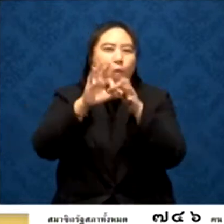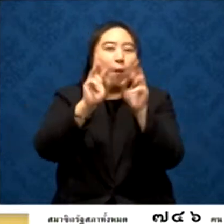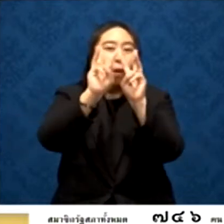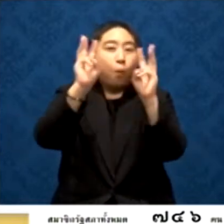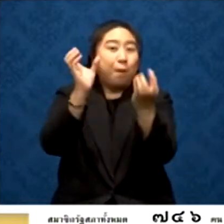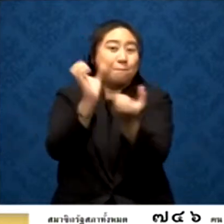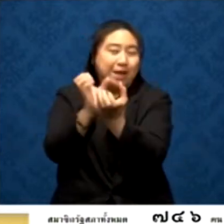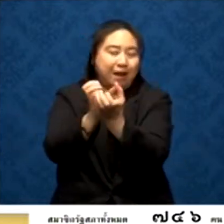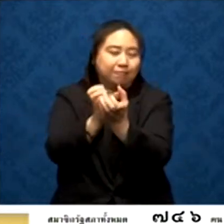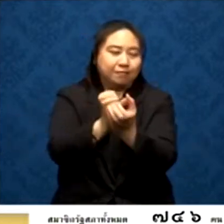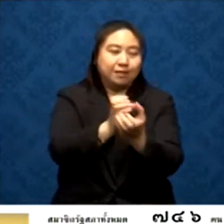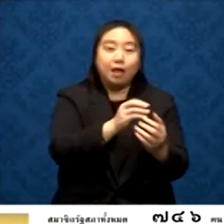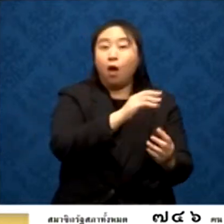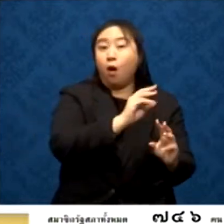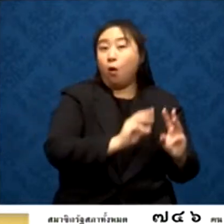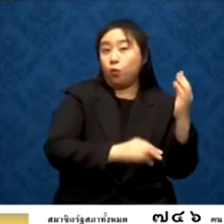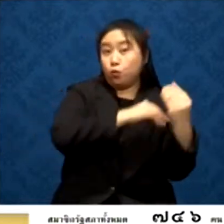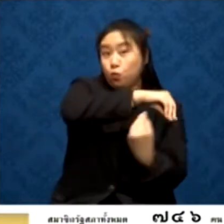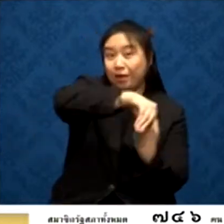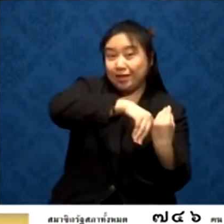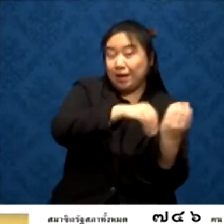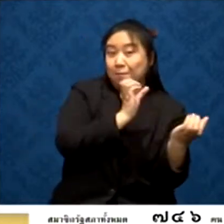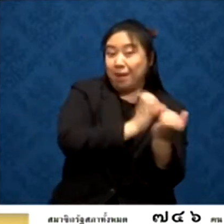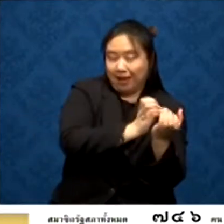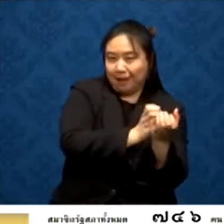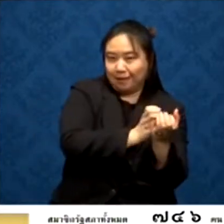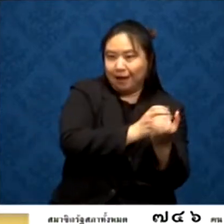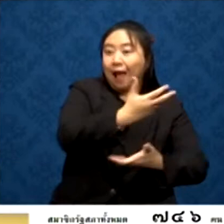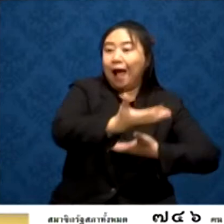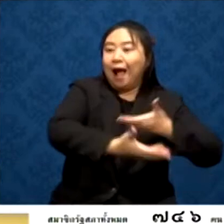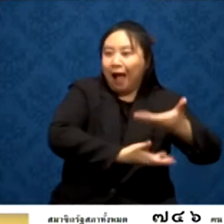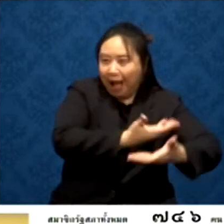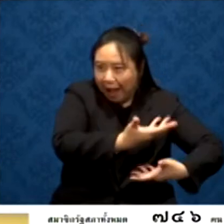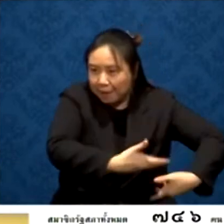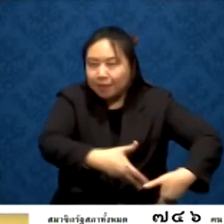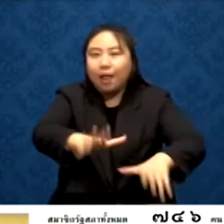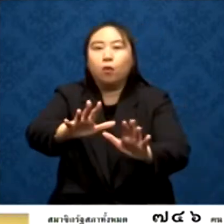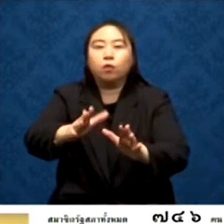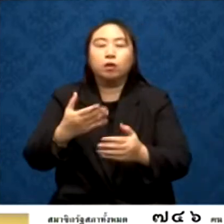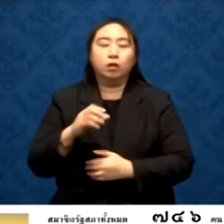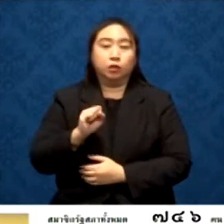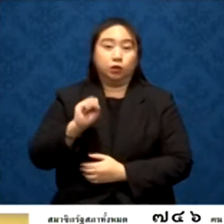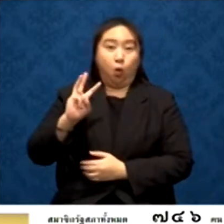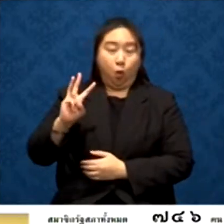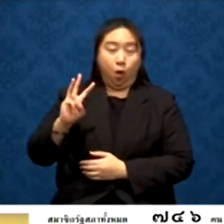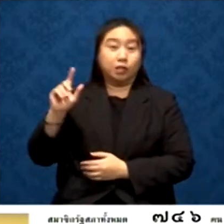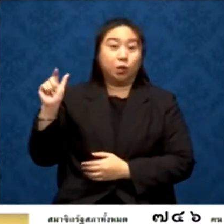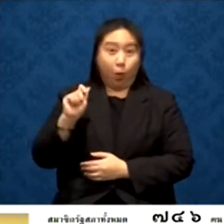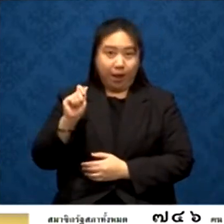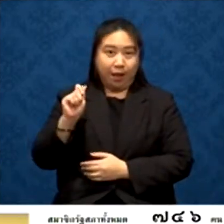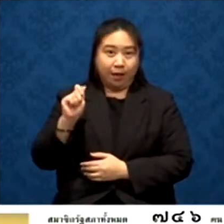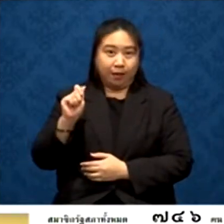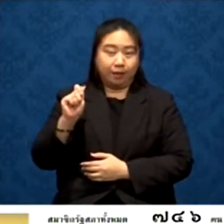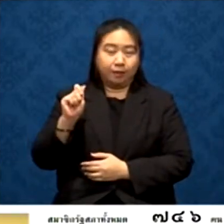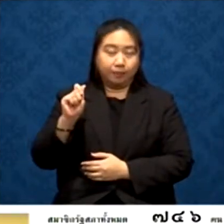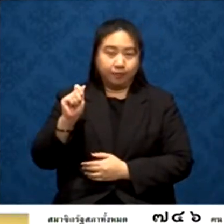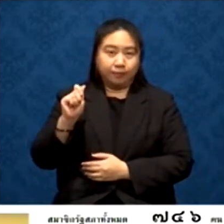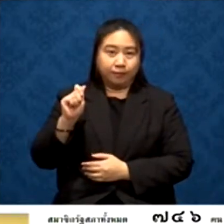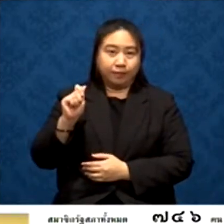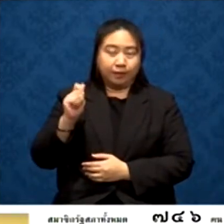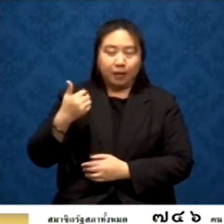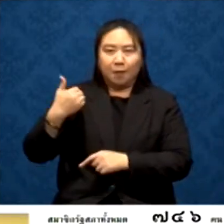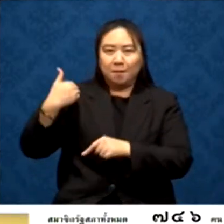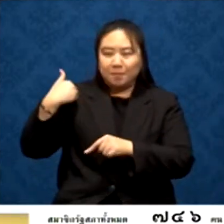หลังจากซื้อขายธุรกิจสว.ทรงเอปรากฏว่าบช.ปส.